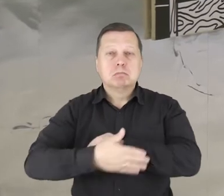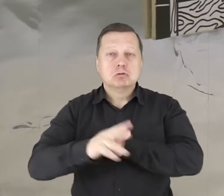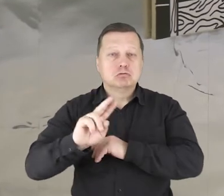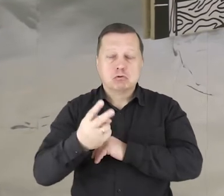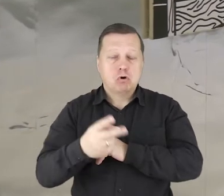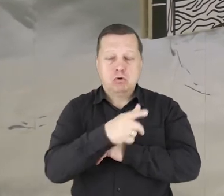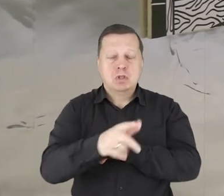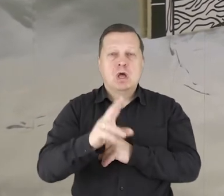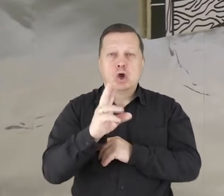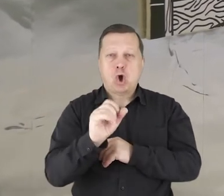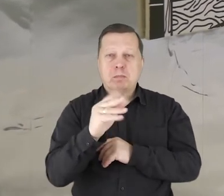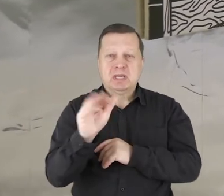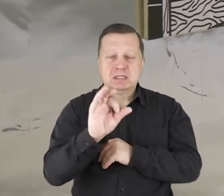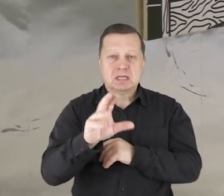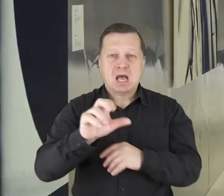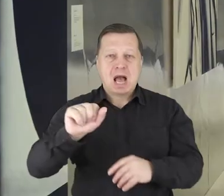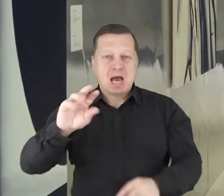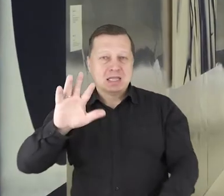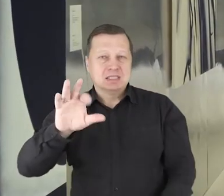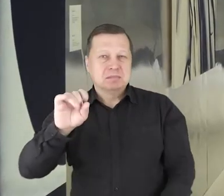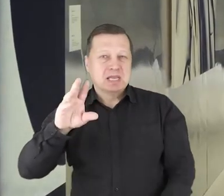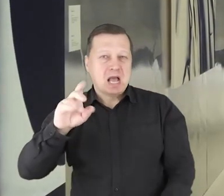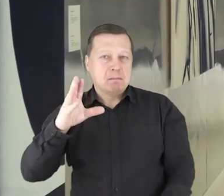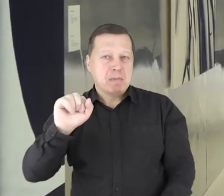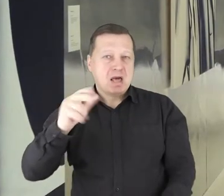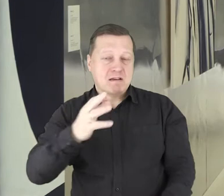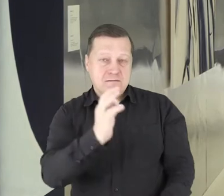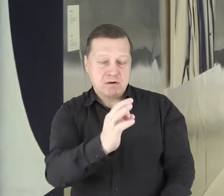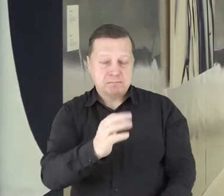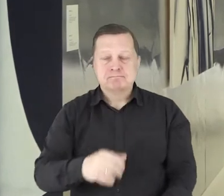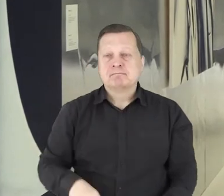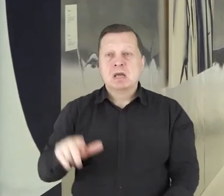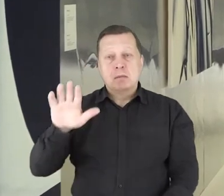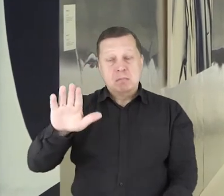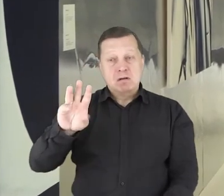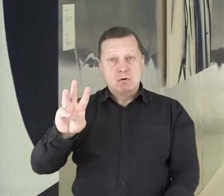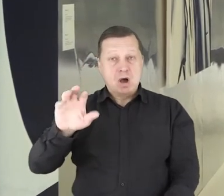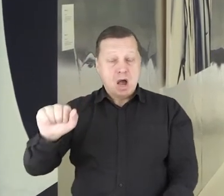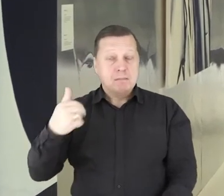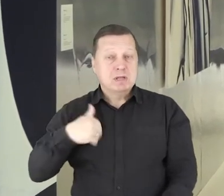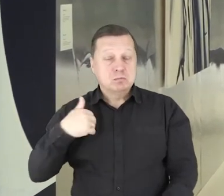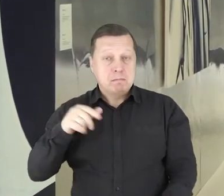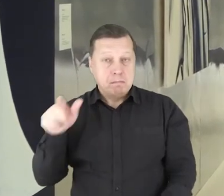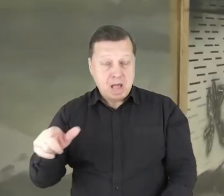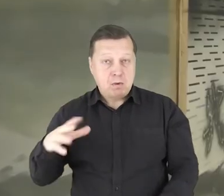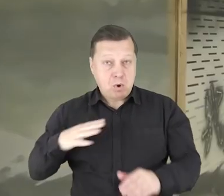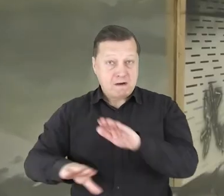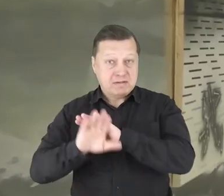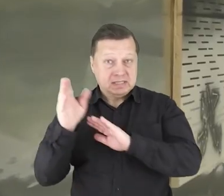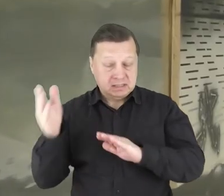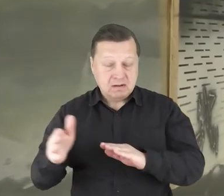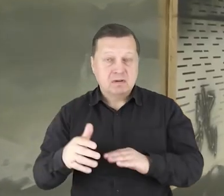podstawie komiksu Arta Spiegelmana. Powstał on w związku z wystawą w BWA w Bielsku-Białej,